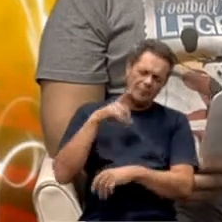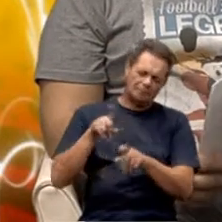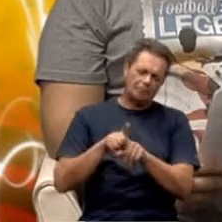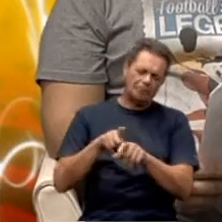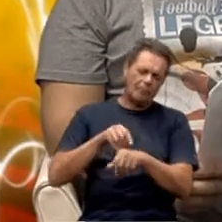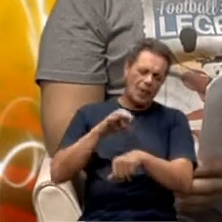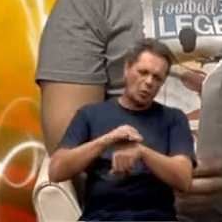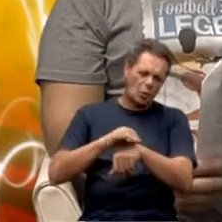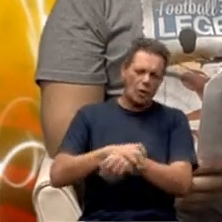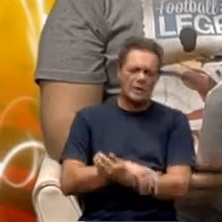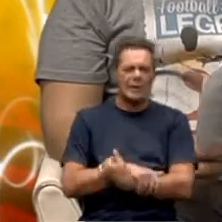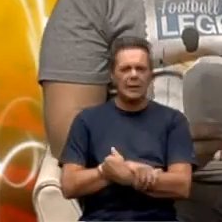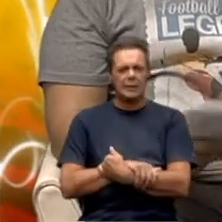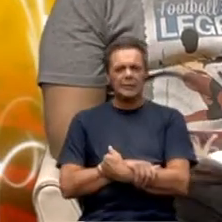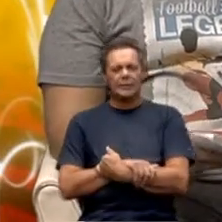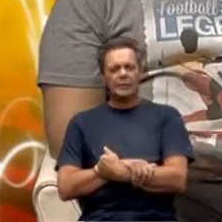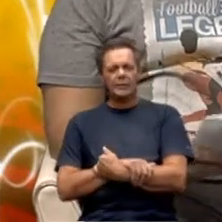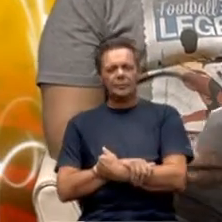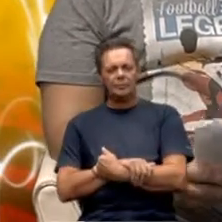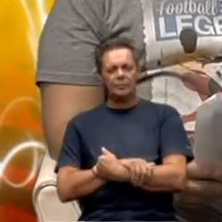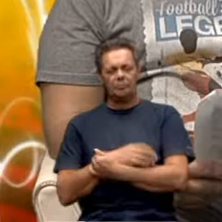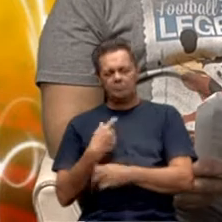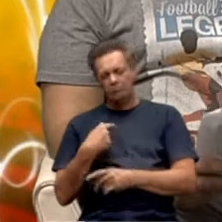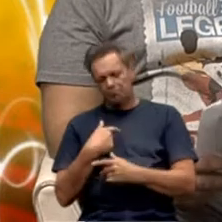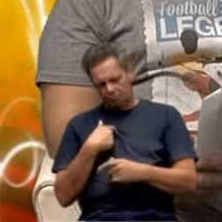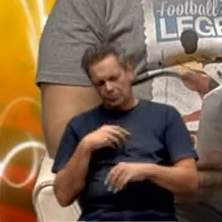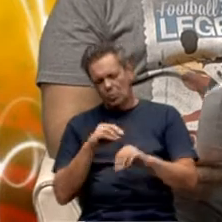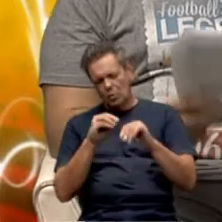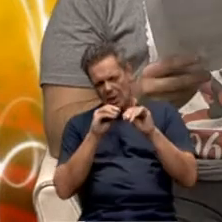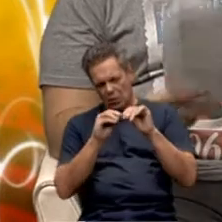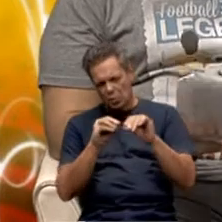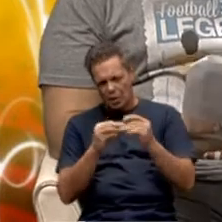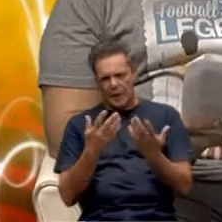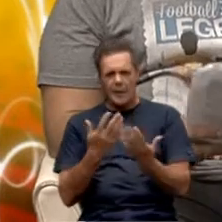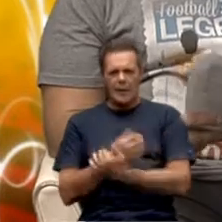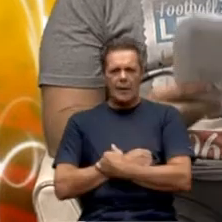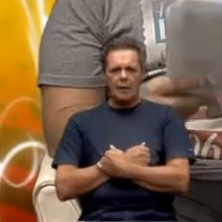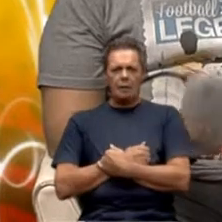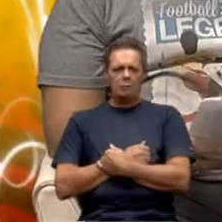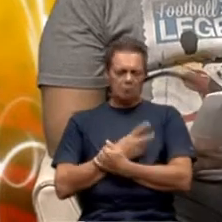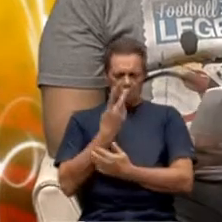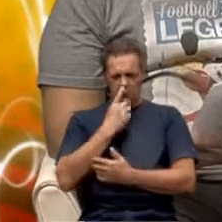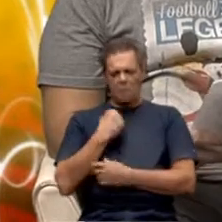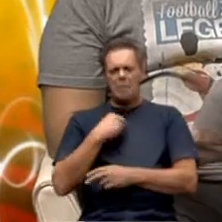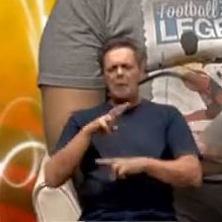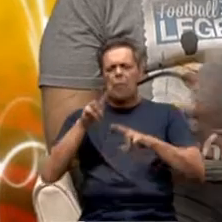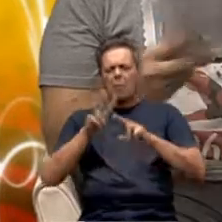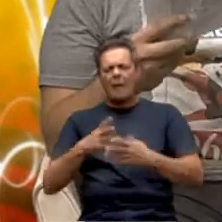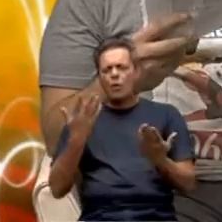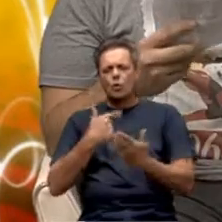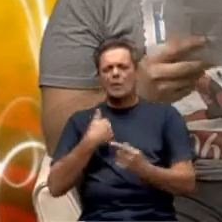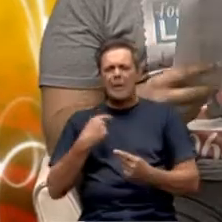nama i jednostavno su nas učile kako da... Mi imamo prava pitati šta se s nama